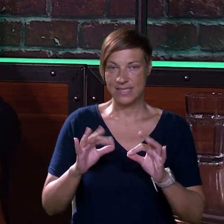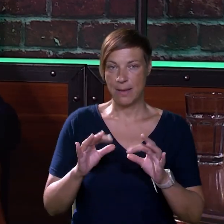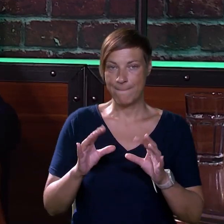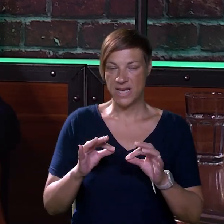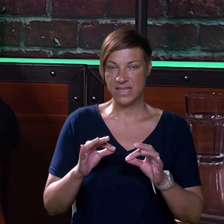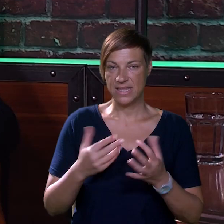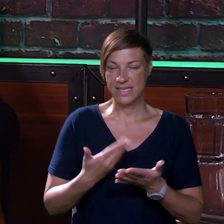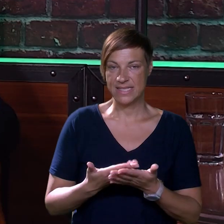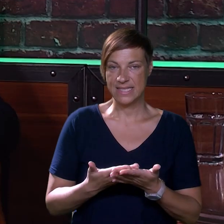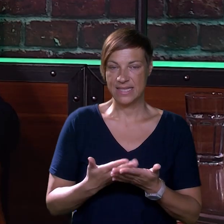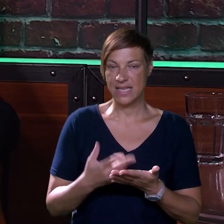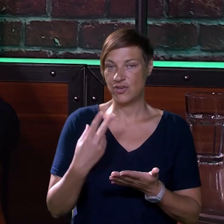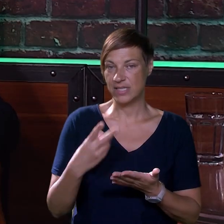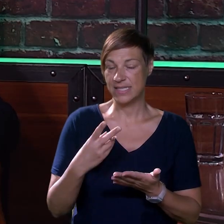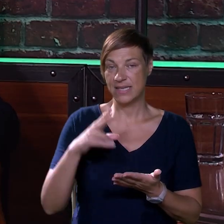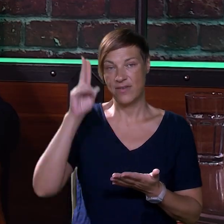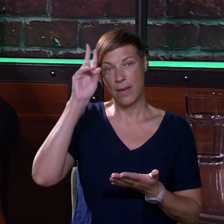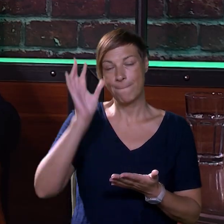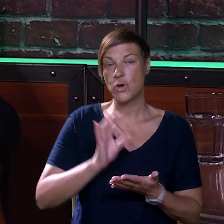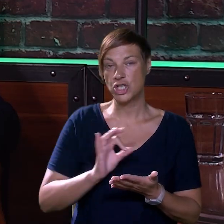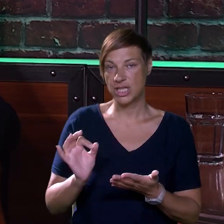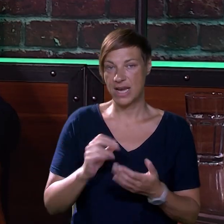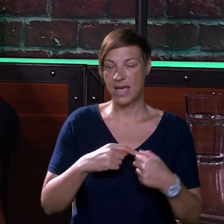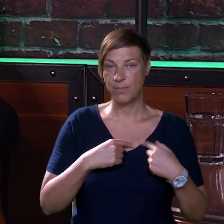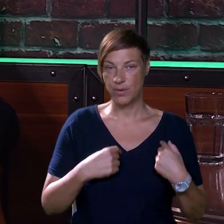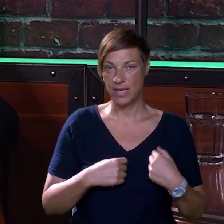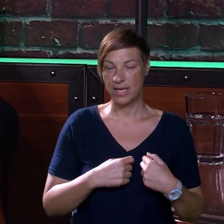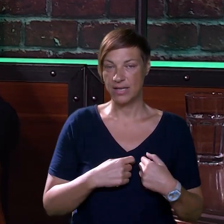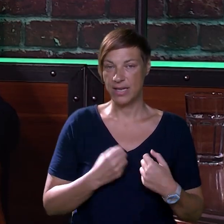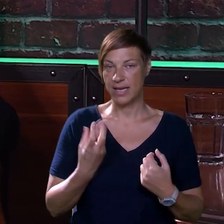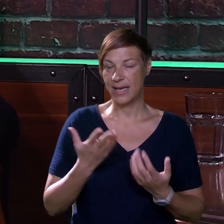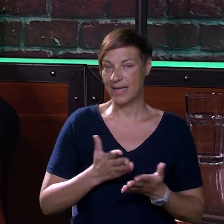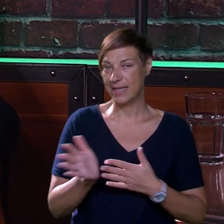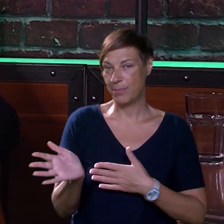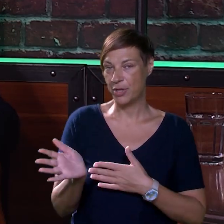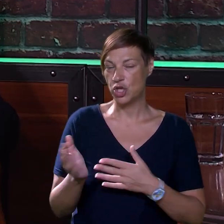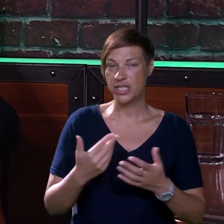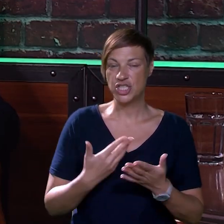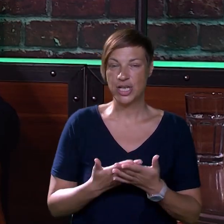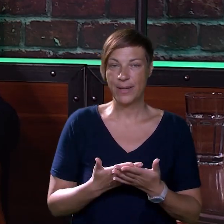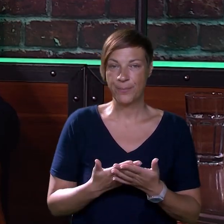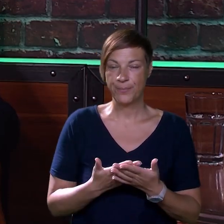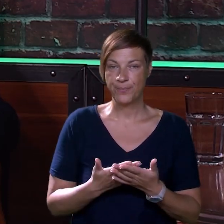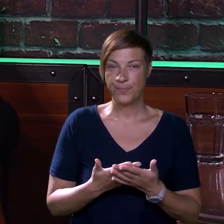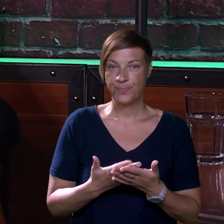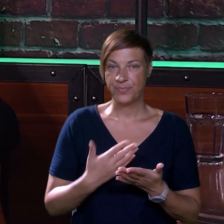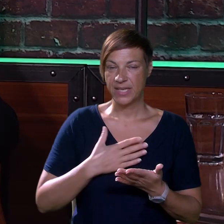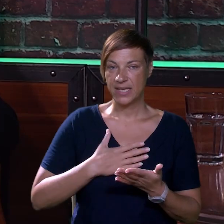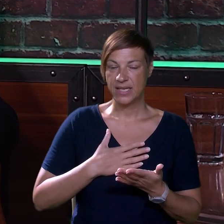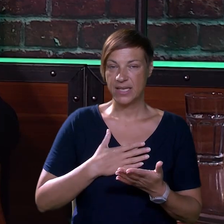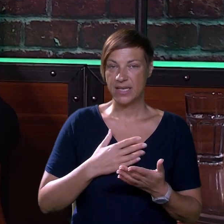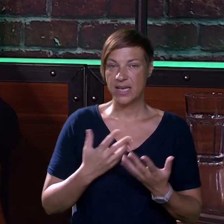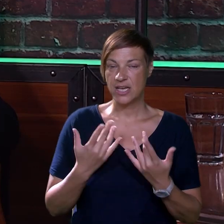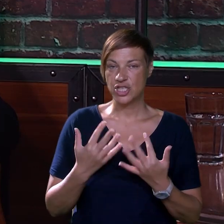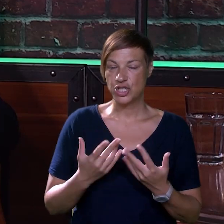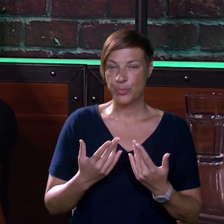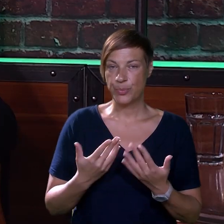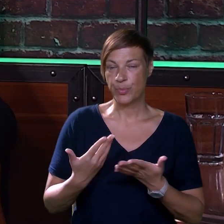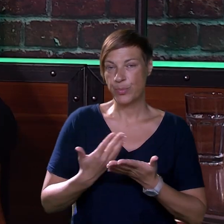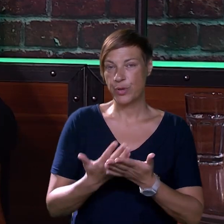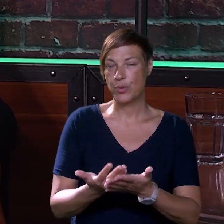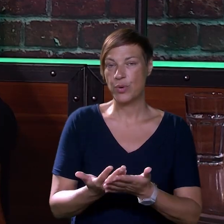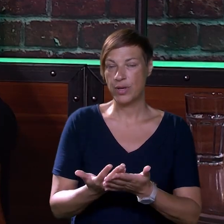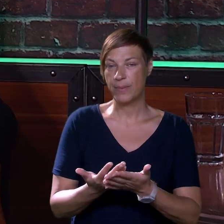10, teoretski dva možda najbolja kardiologa kada bi otišli iz kardiologije, taj naš kardiološki brod bi se